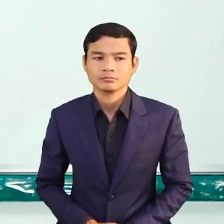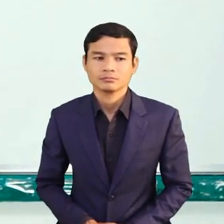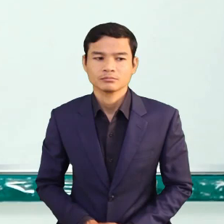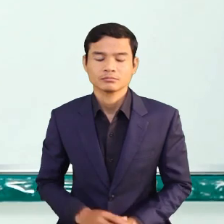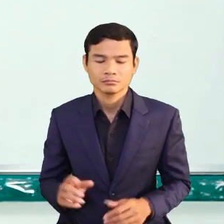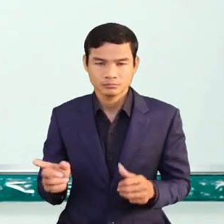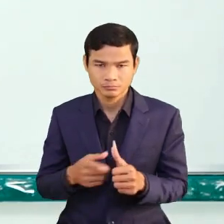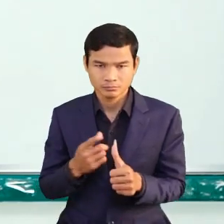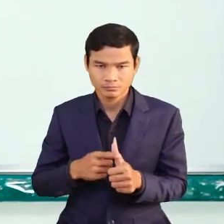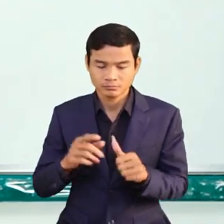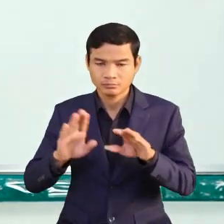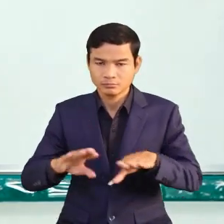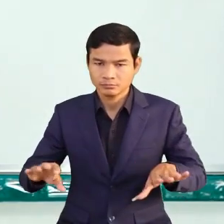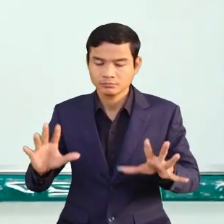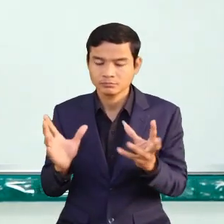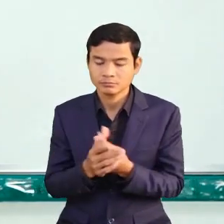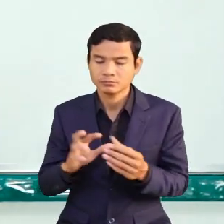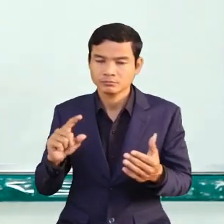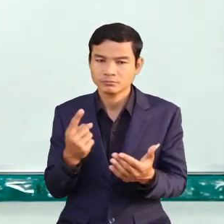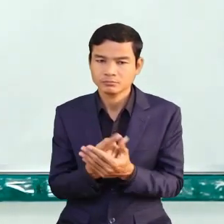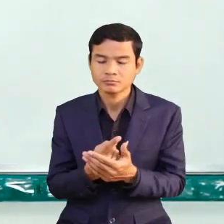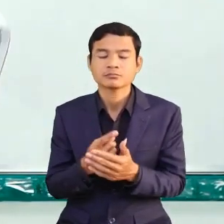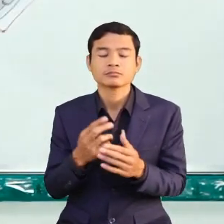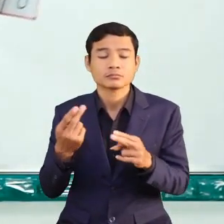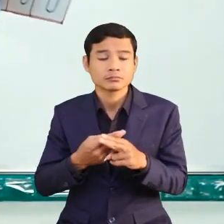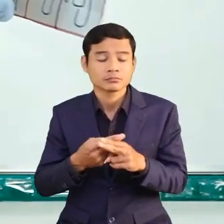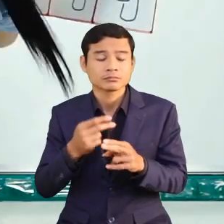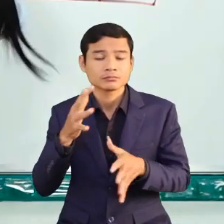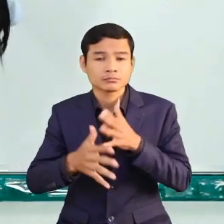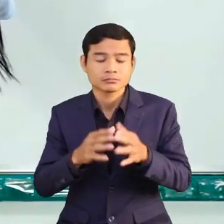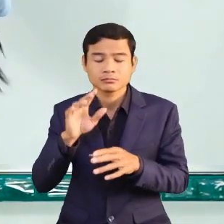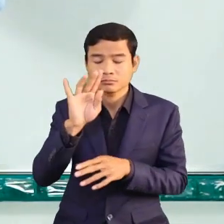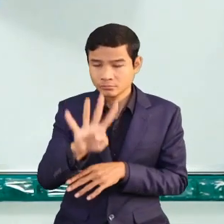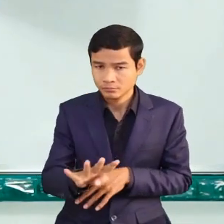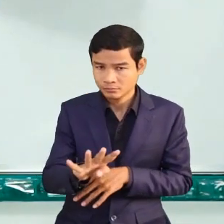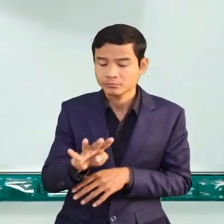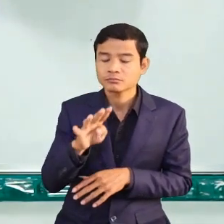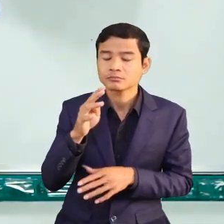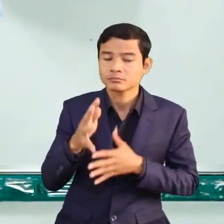ที่ดำบงนี้ก่อนต่างอันนี้เตาโจรมวักหัดอันในตารางที่มวยชิมุนสัน